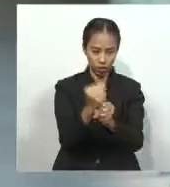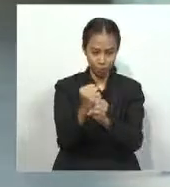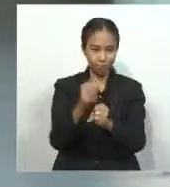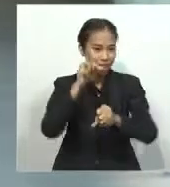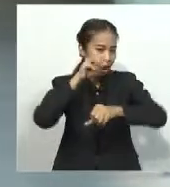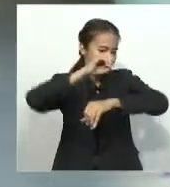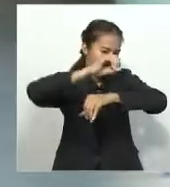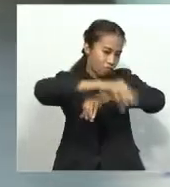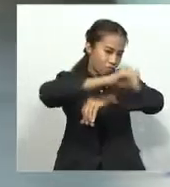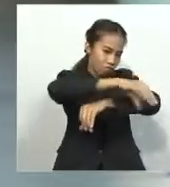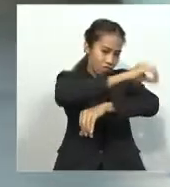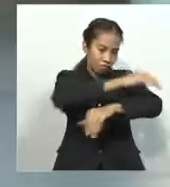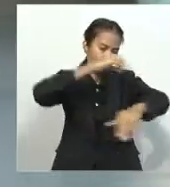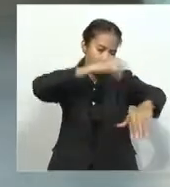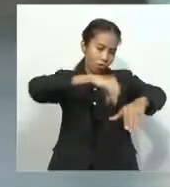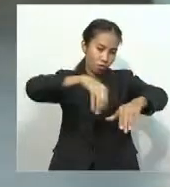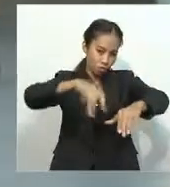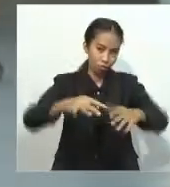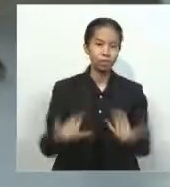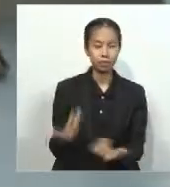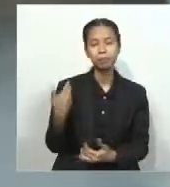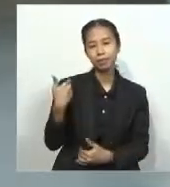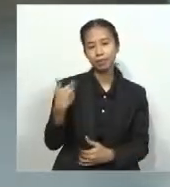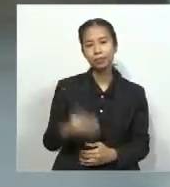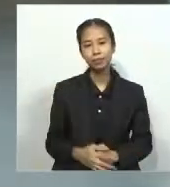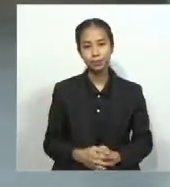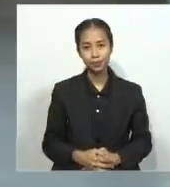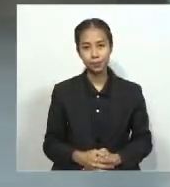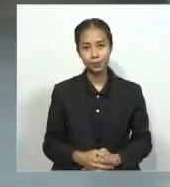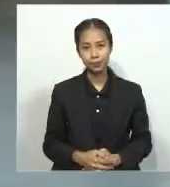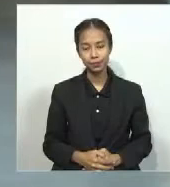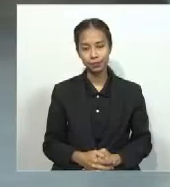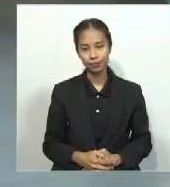ระทรวงพลังงานเองก็ได้มีการติดตั้งสปริงเกอร์เช่นเดียวกันครับ